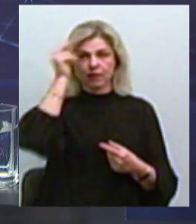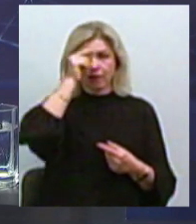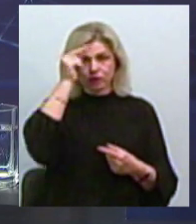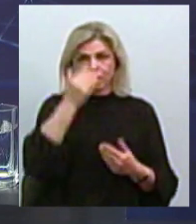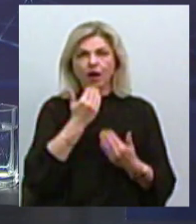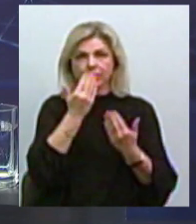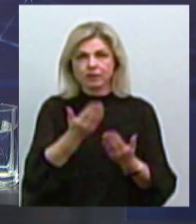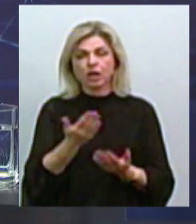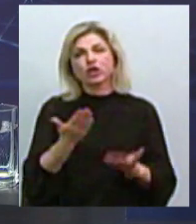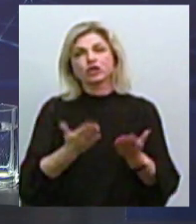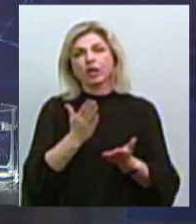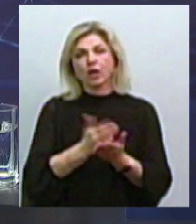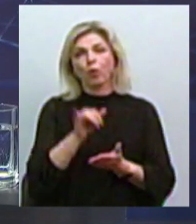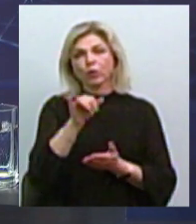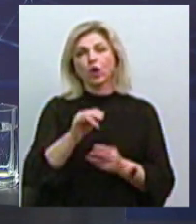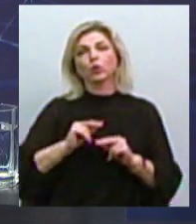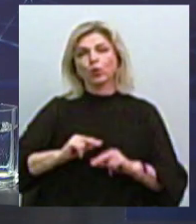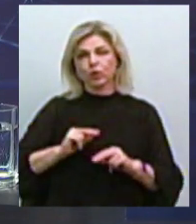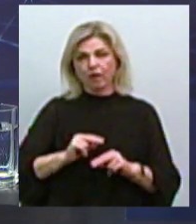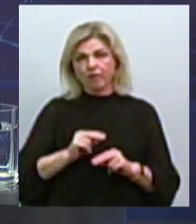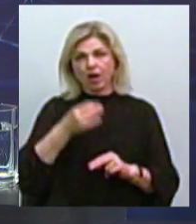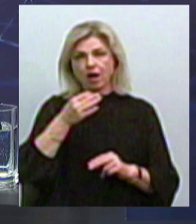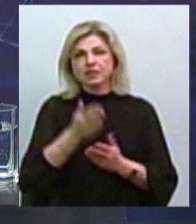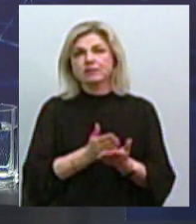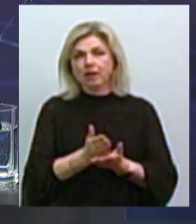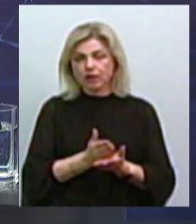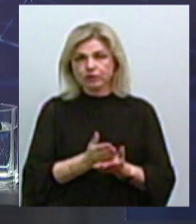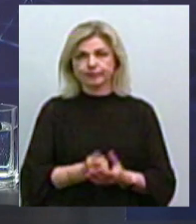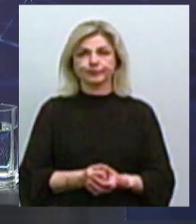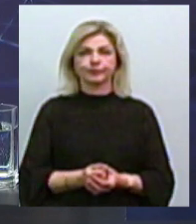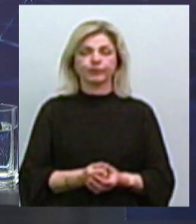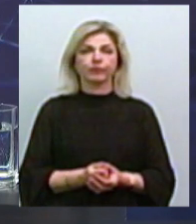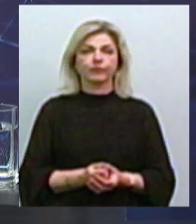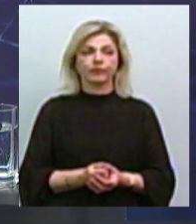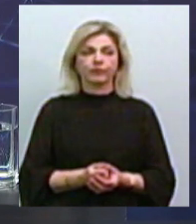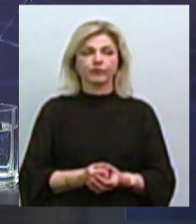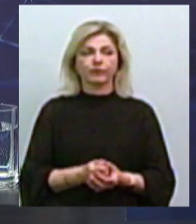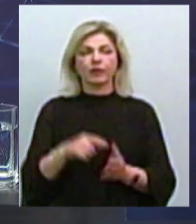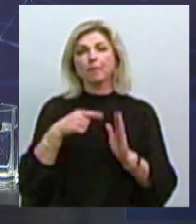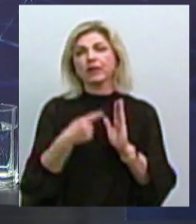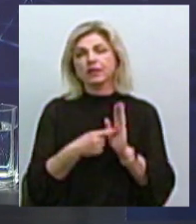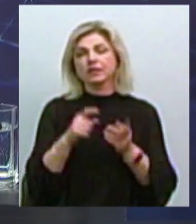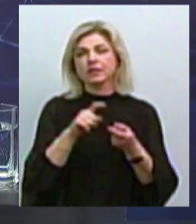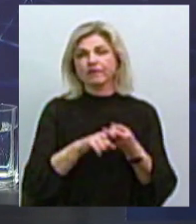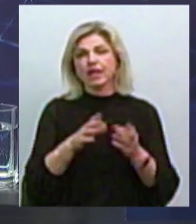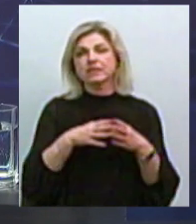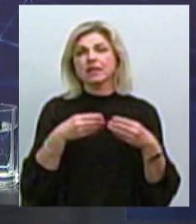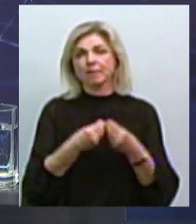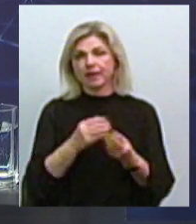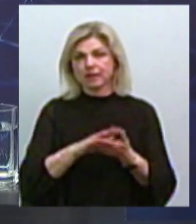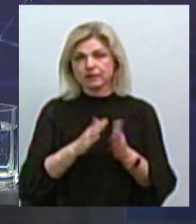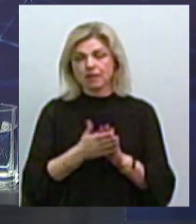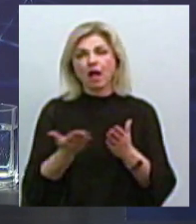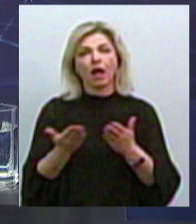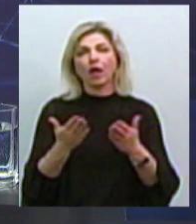навчалася, чи є в неї якась трудова діяльність, також наше питання стосовно сімейного стану, які відносини